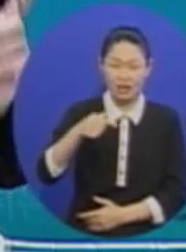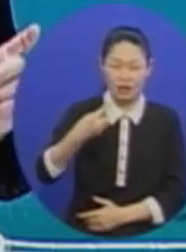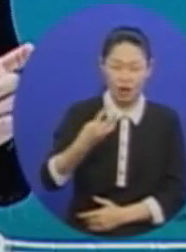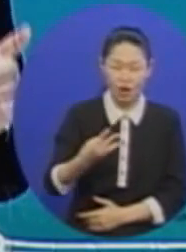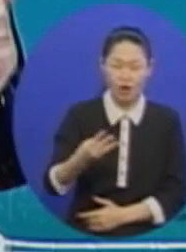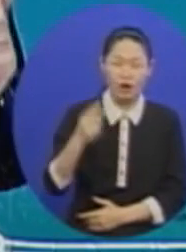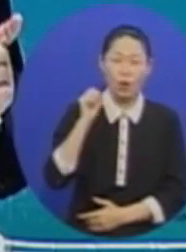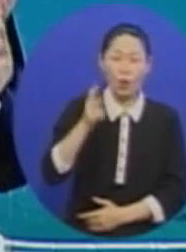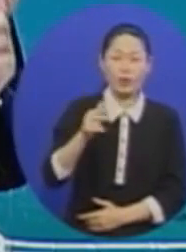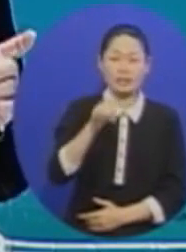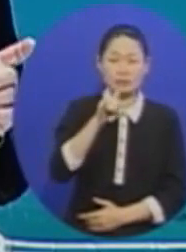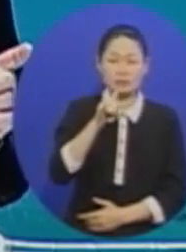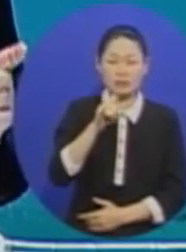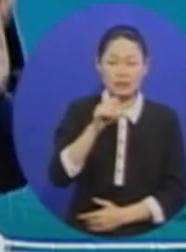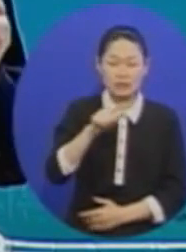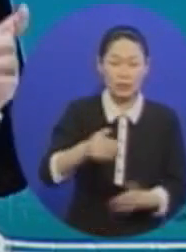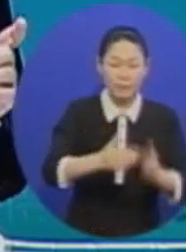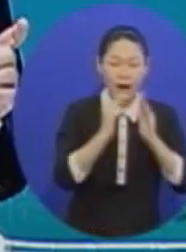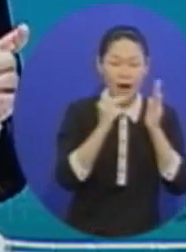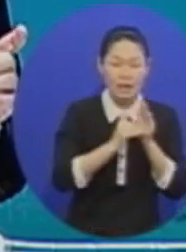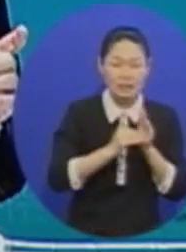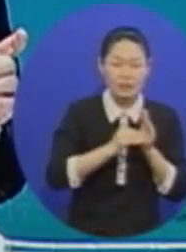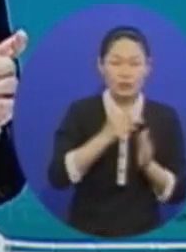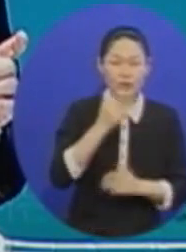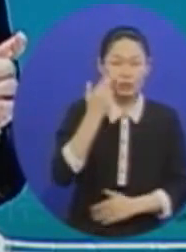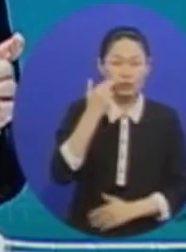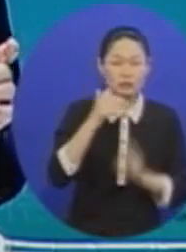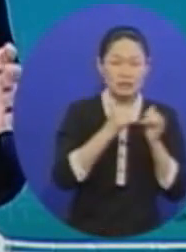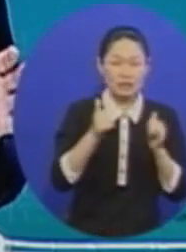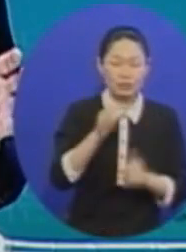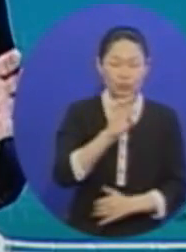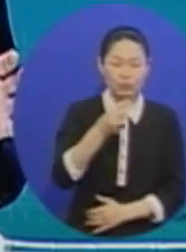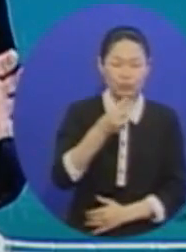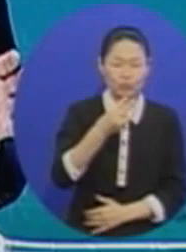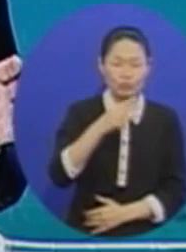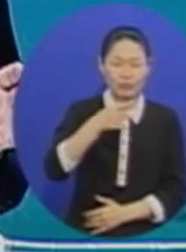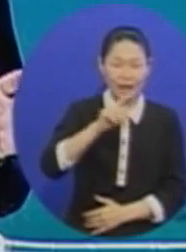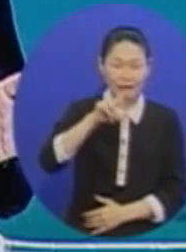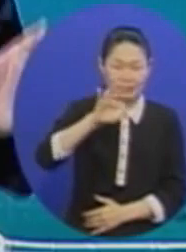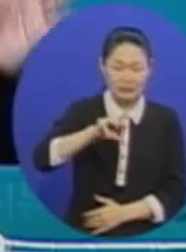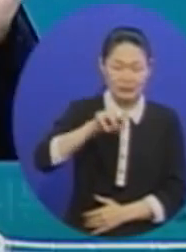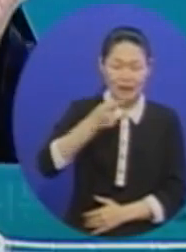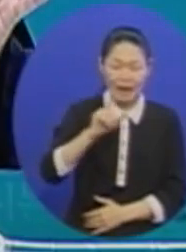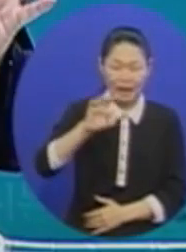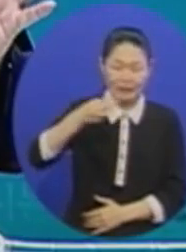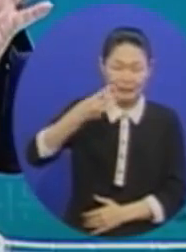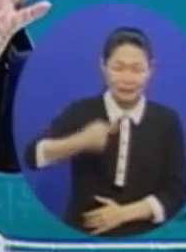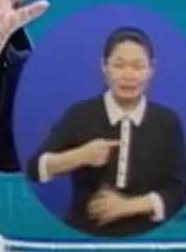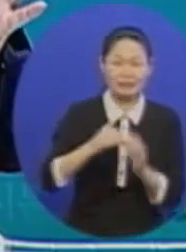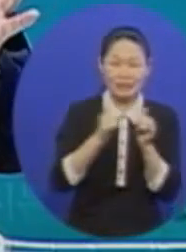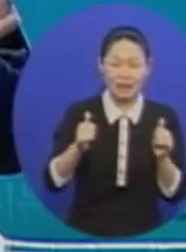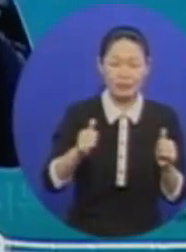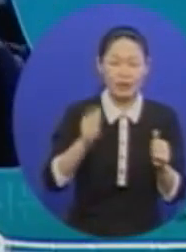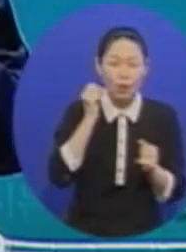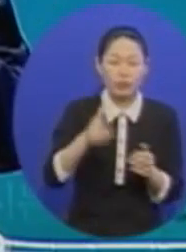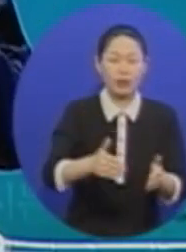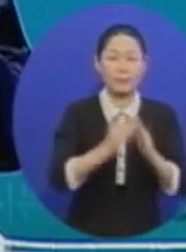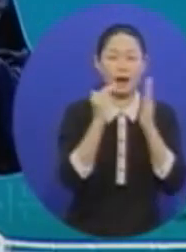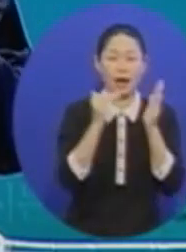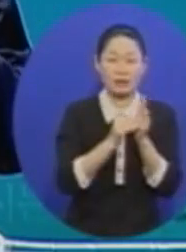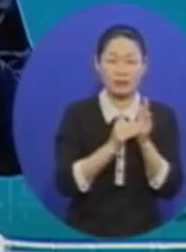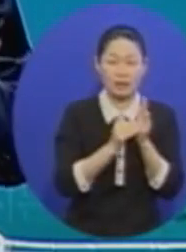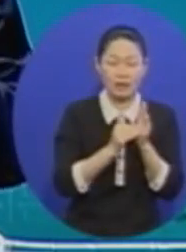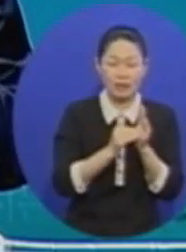미국사 라프 랭 클로이 와이트 라고 하는 분이 그 호텔을 건축을 했는데 2분이